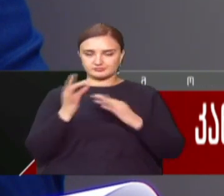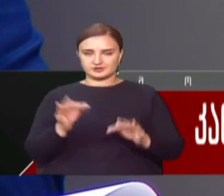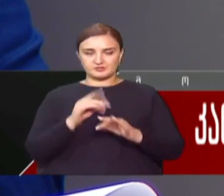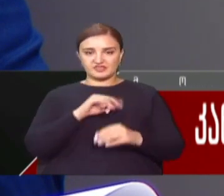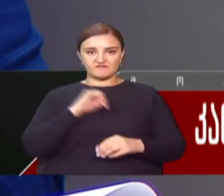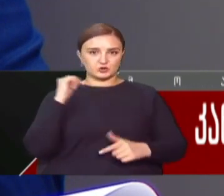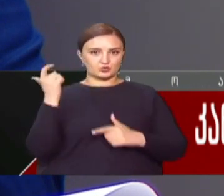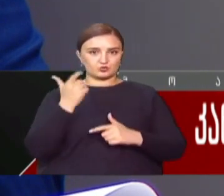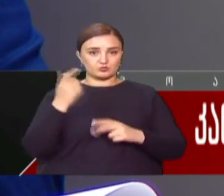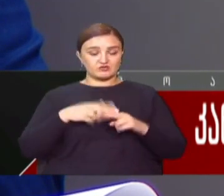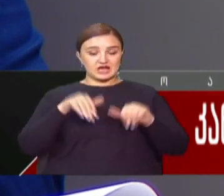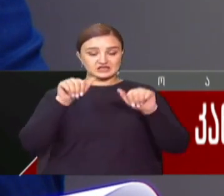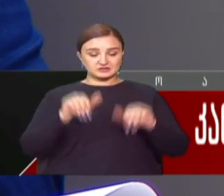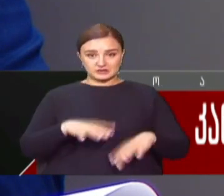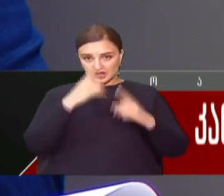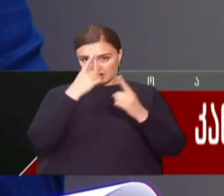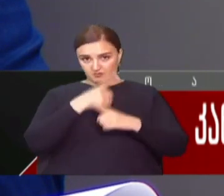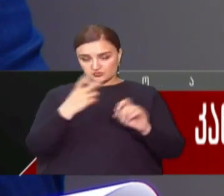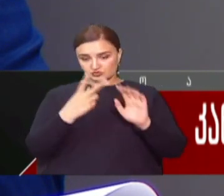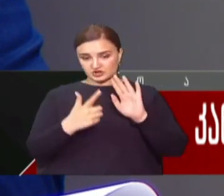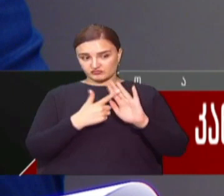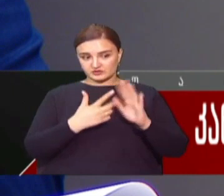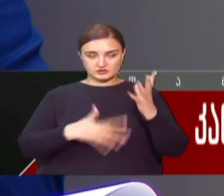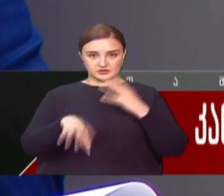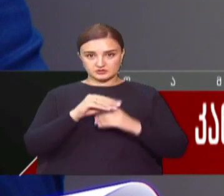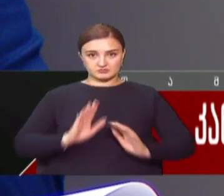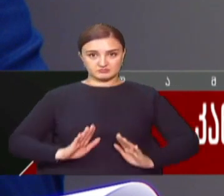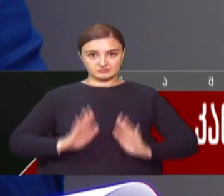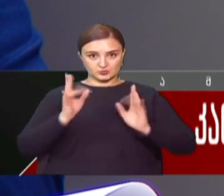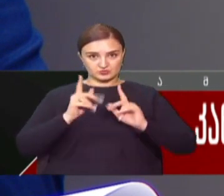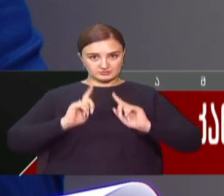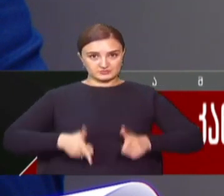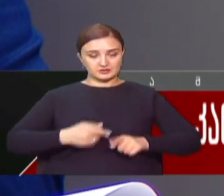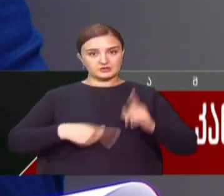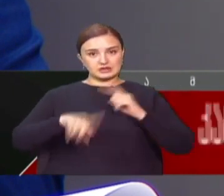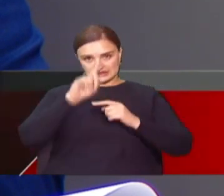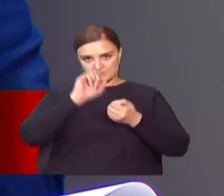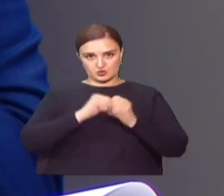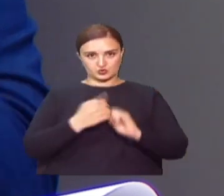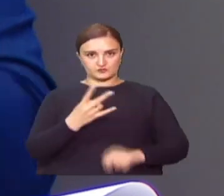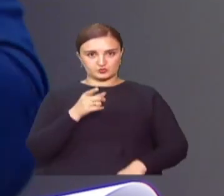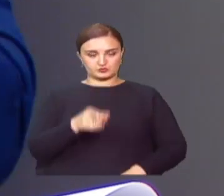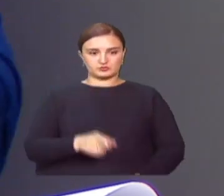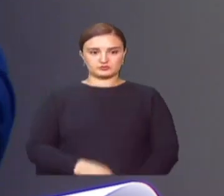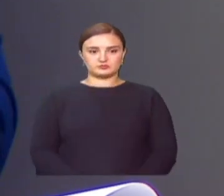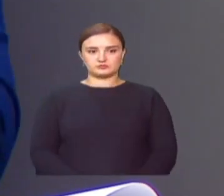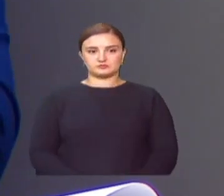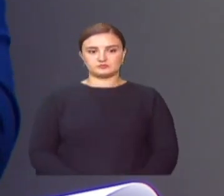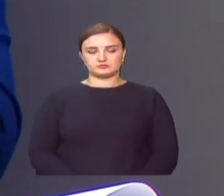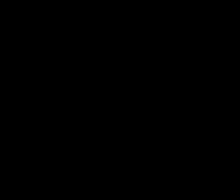გადაწყვეტილების გამოცხადების პროცესი 27 წევრი სახელმწიფოს ხელშია, ვთხოვთ, დაიმახსოვროთ ეს. Please keep it.